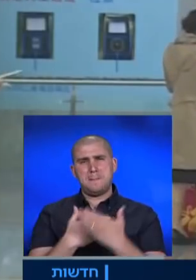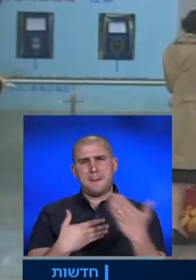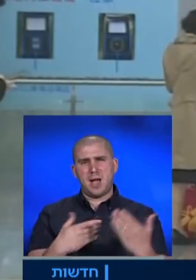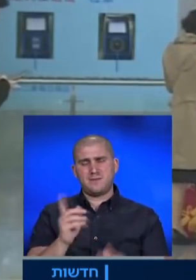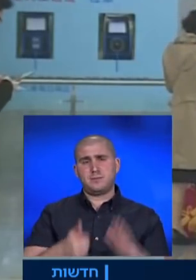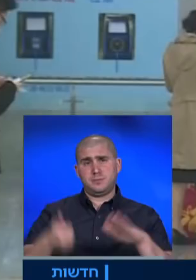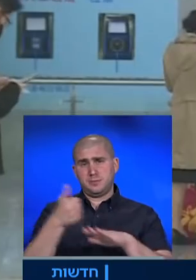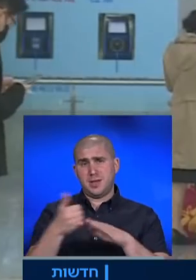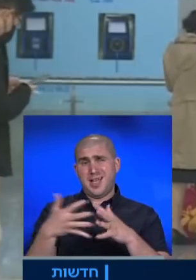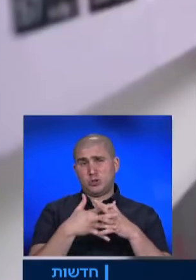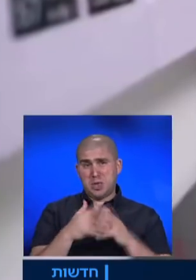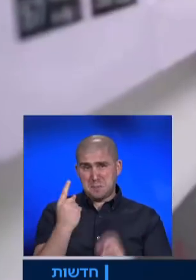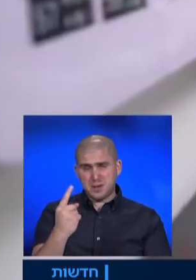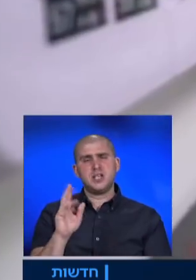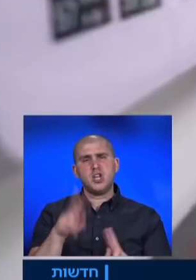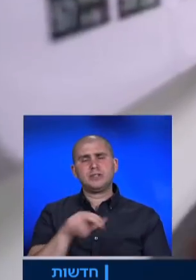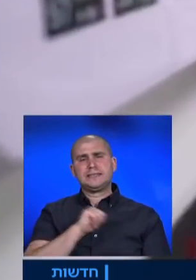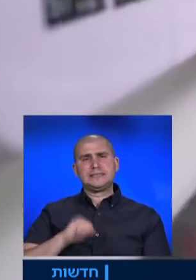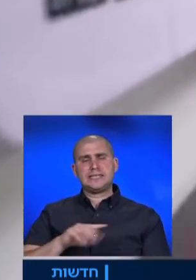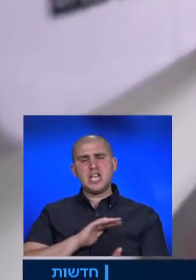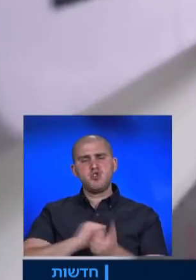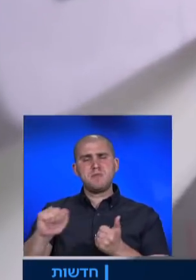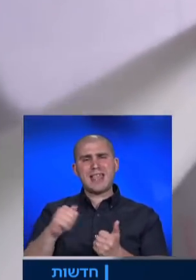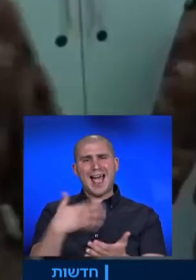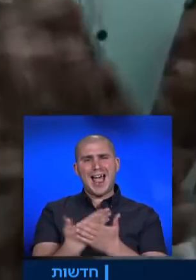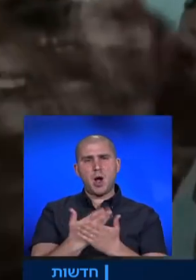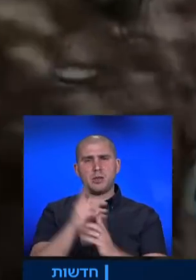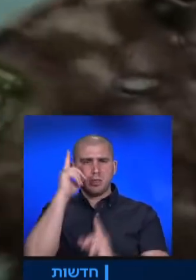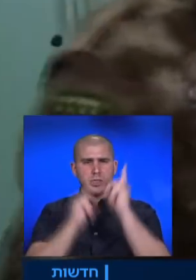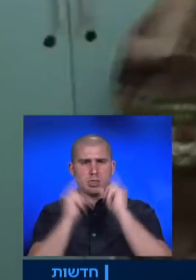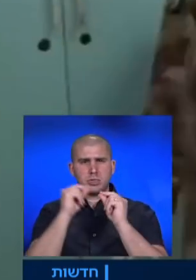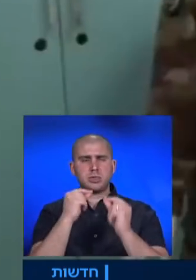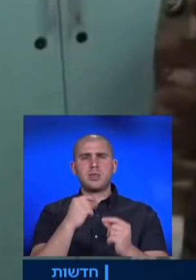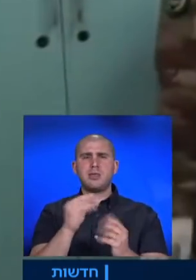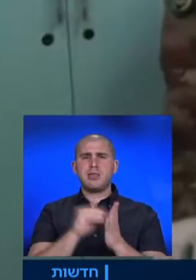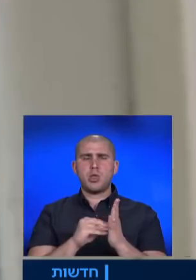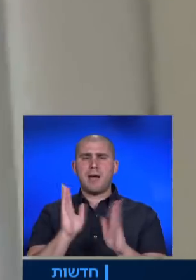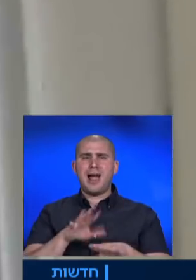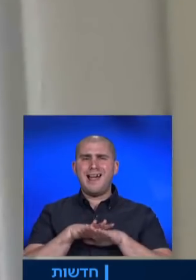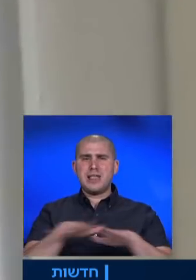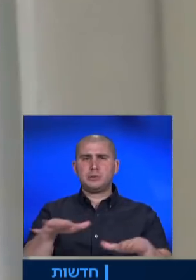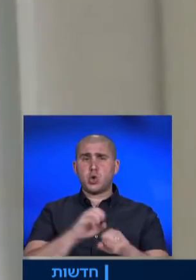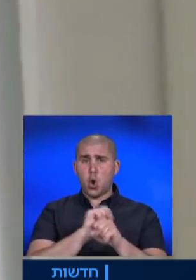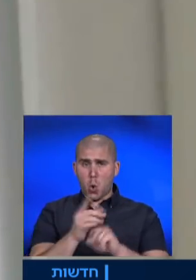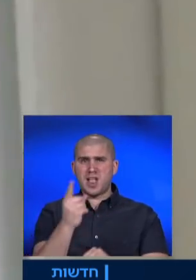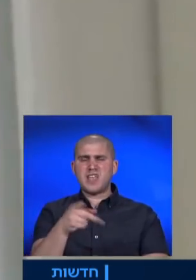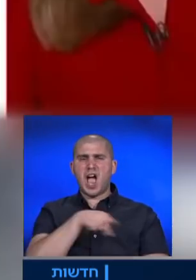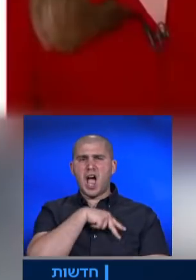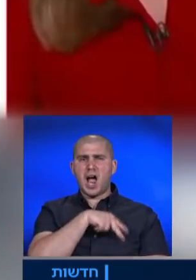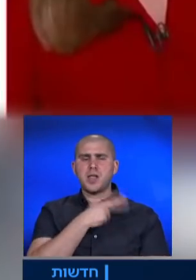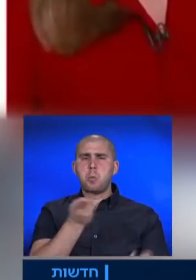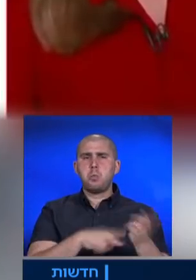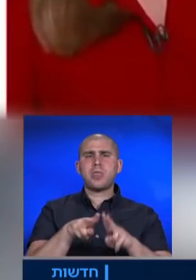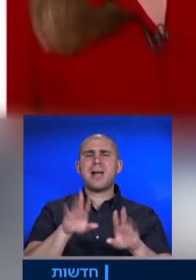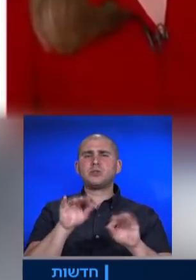הברית, נמצא כי סין השמידה ראיות והסתירה נתונים מהותיים על התפרצות הקורונה, ובכך היא אחראית למותם של עשרות אלפים.